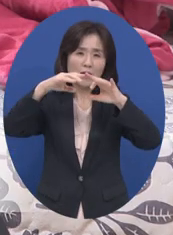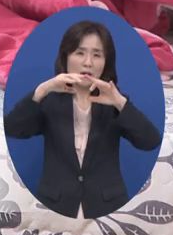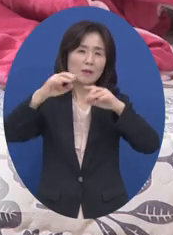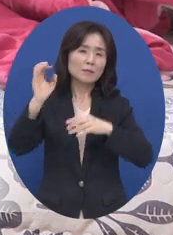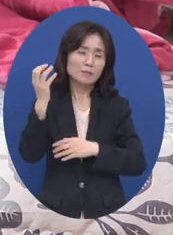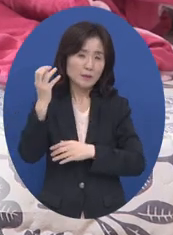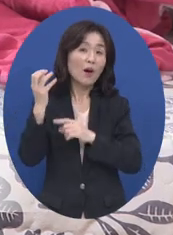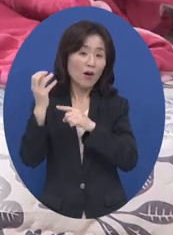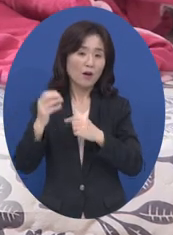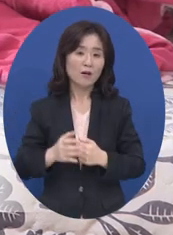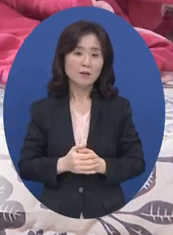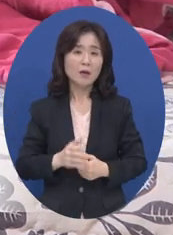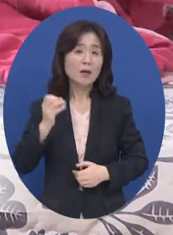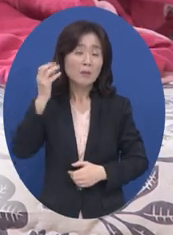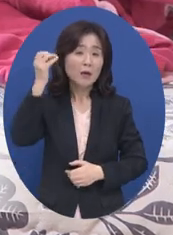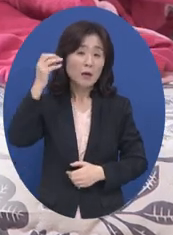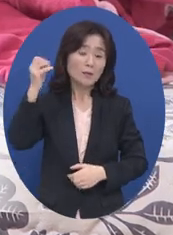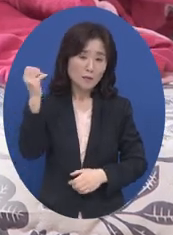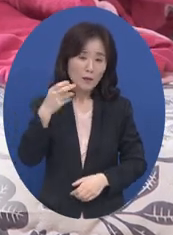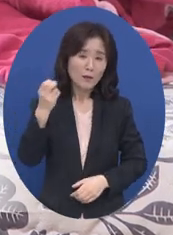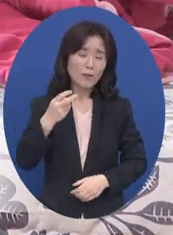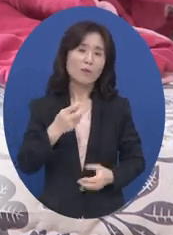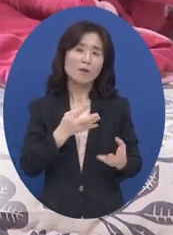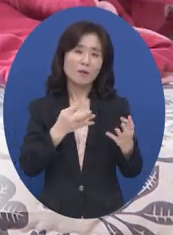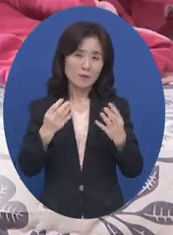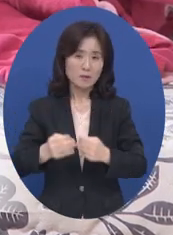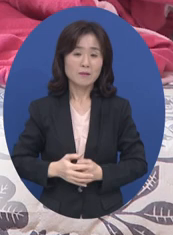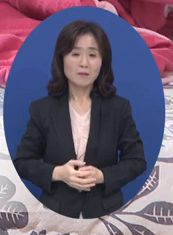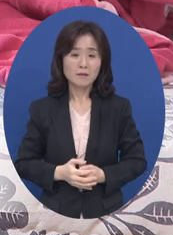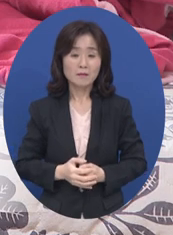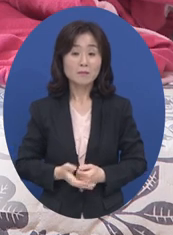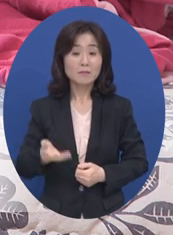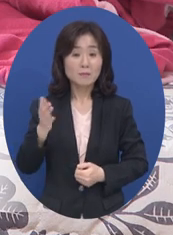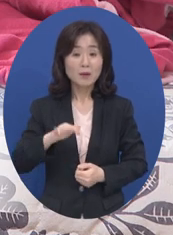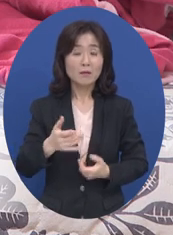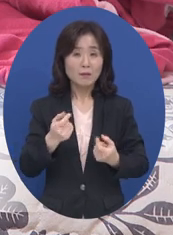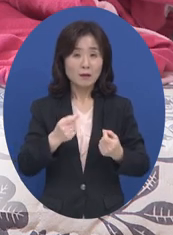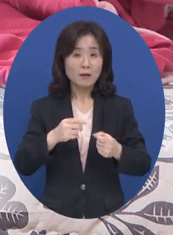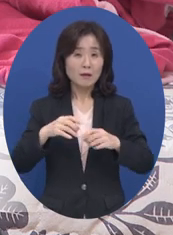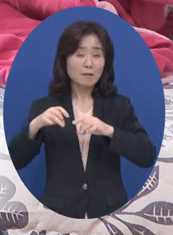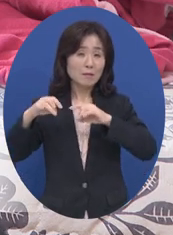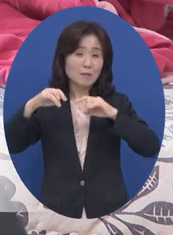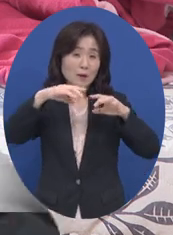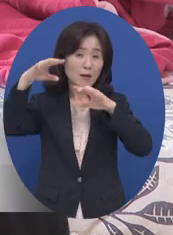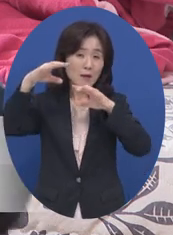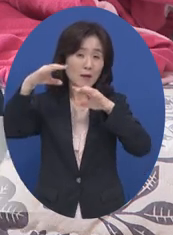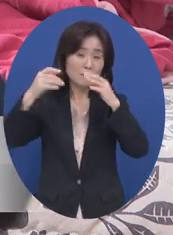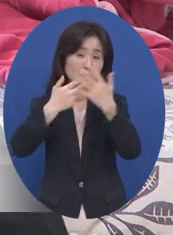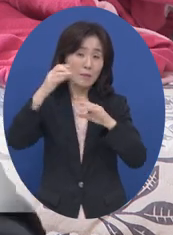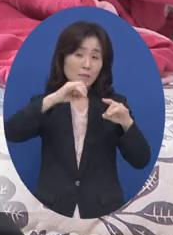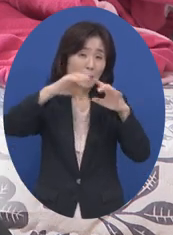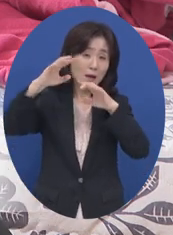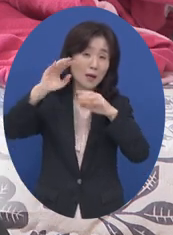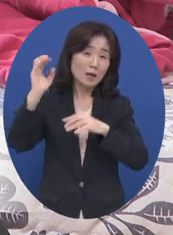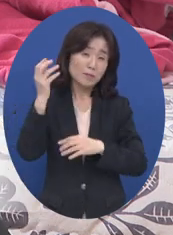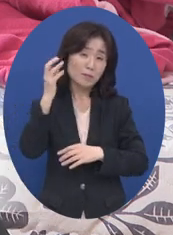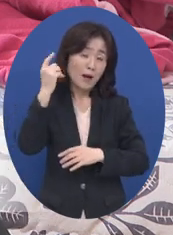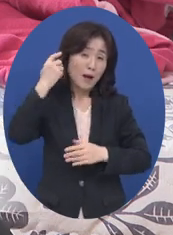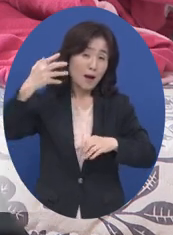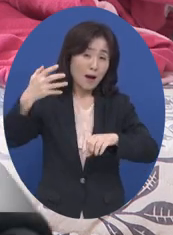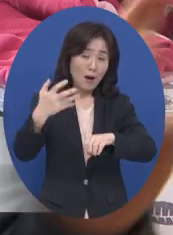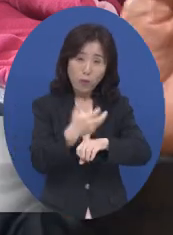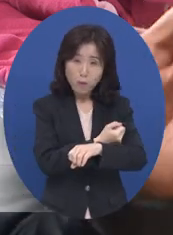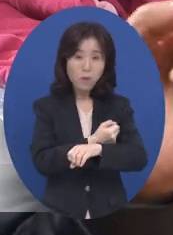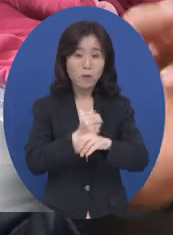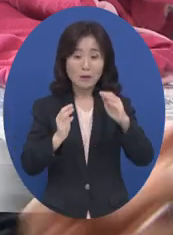박스 안 밟다가 빨라요 가죠 그런데 이렇게 해 줌으로써 아 입어도 시키는 게 아니야 가지고